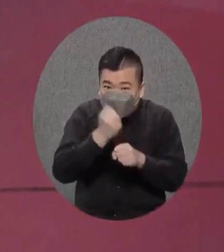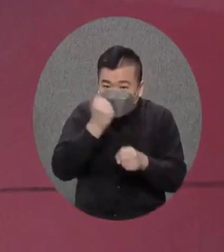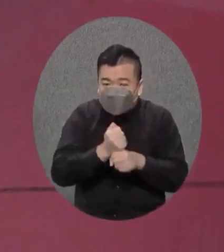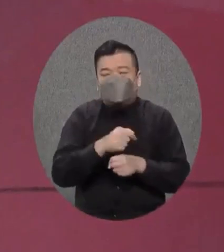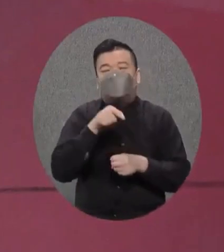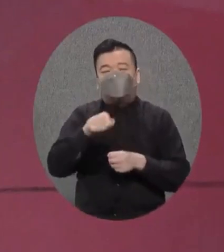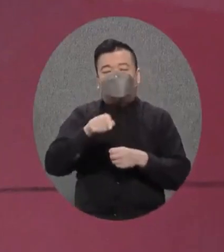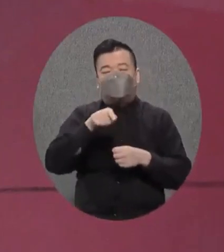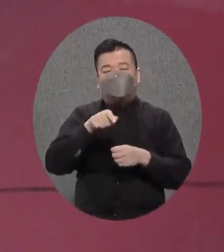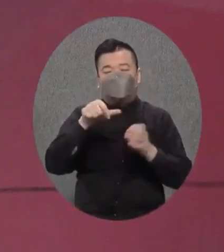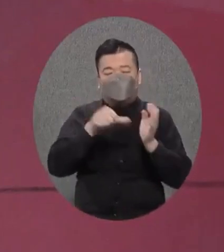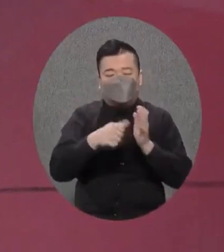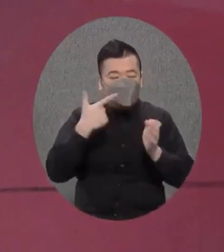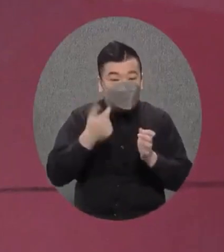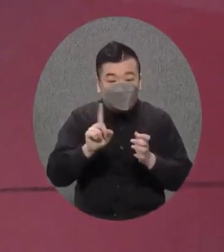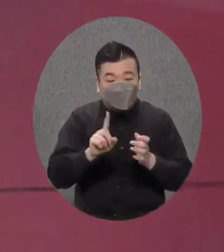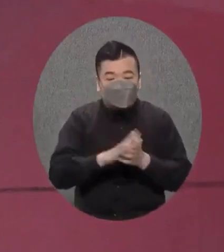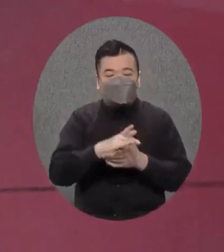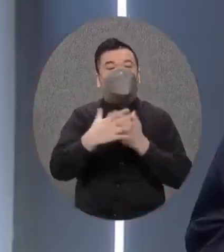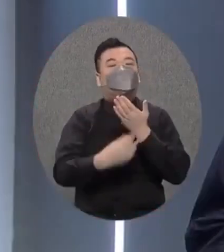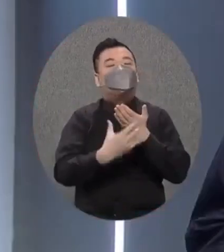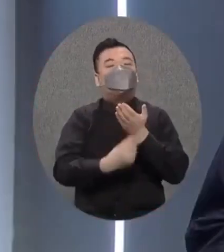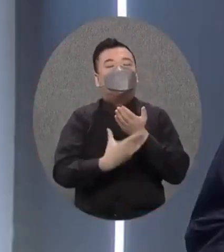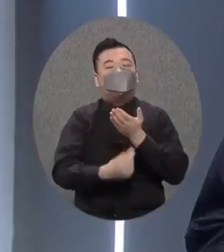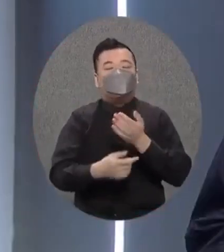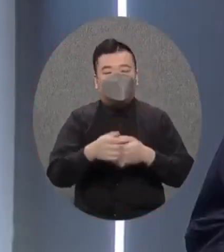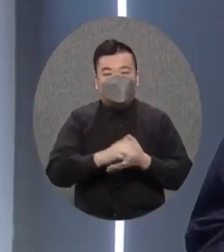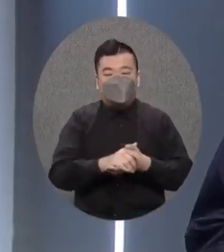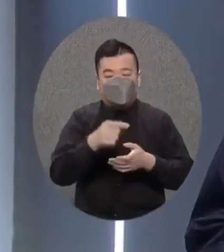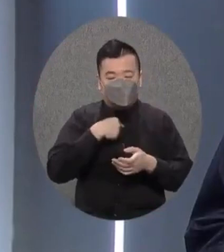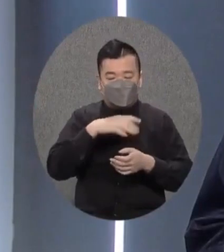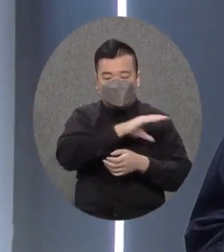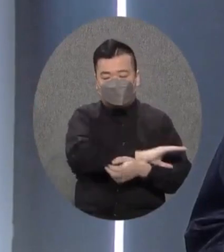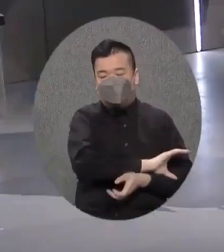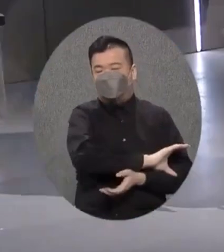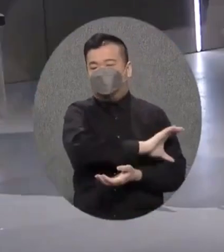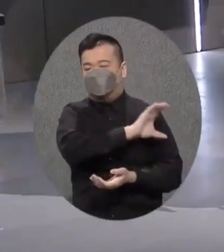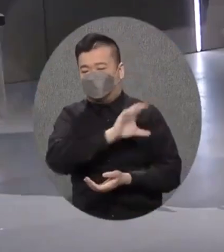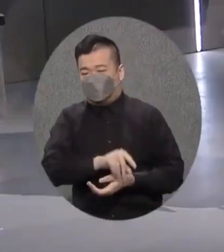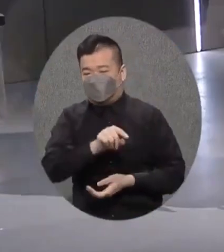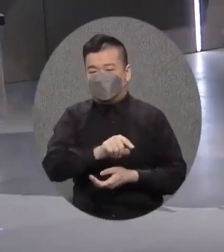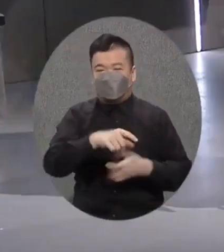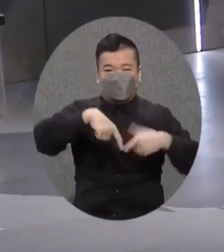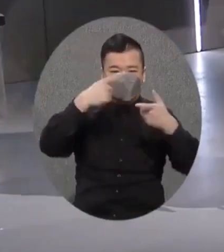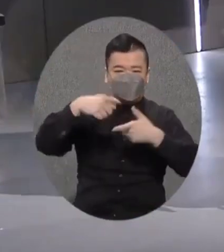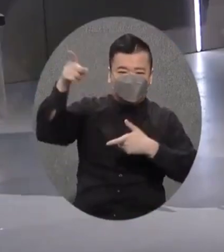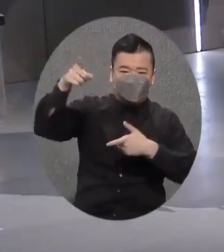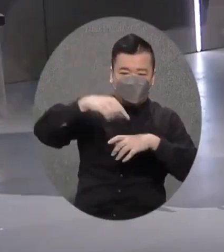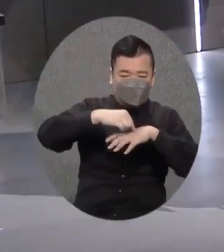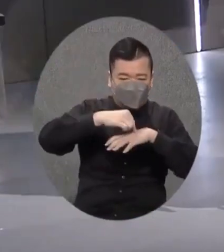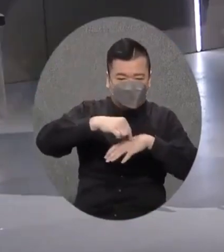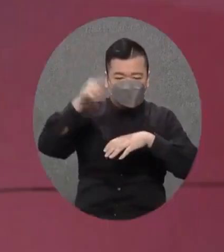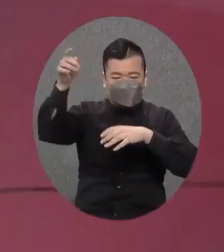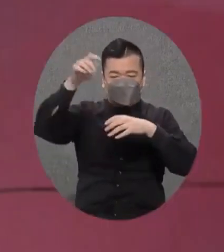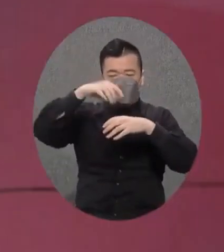咁我就會最容易去攞到嘅就係影印機咯。咁當時我就執咗一大盒樹上面跌落嚟嘅樹皮，枯